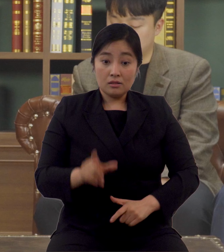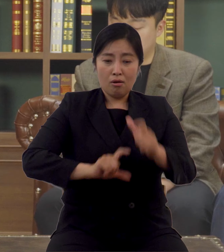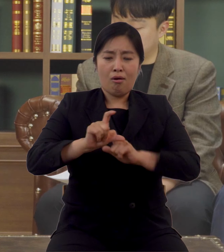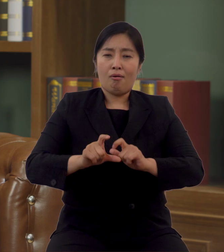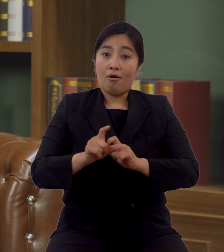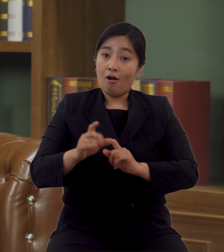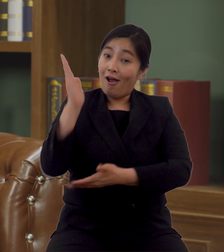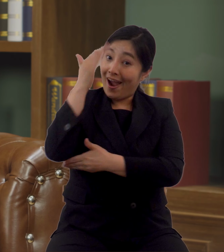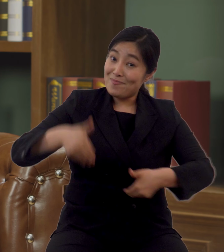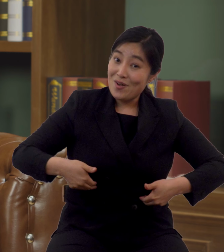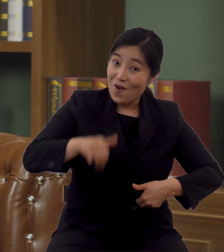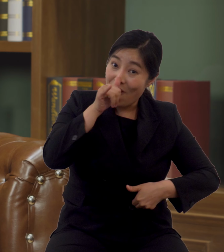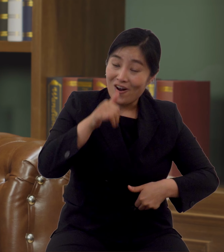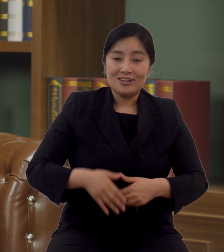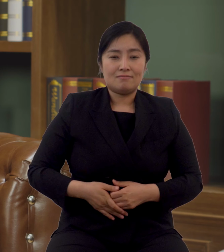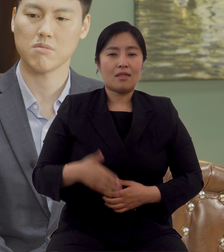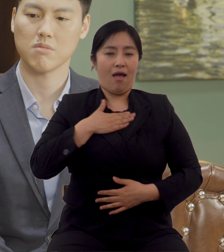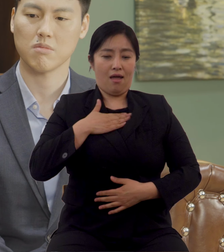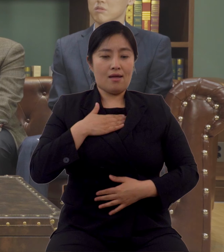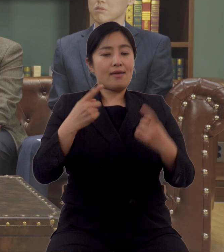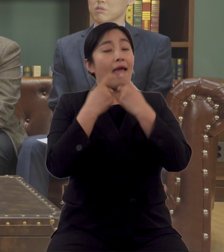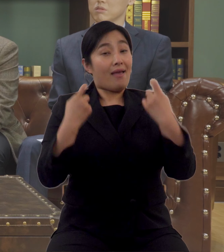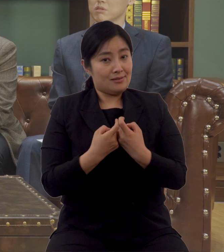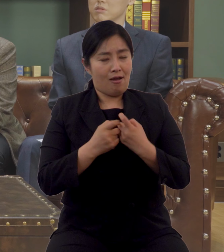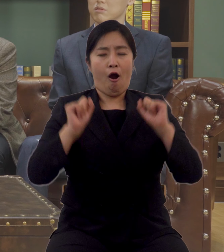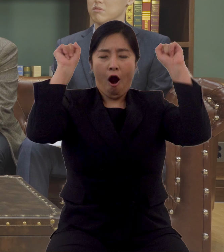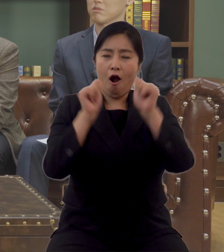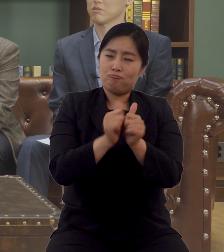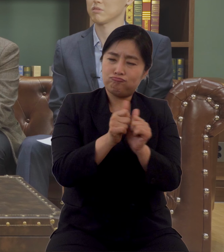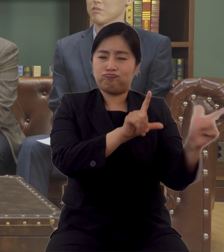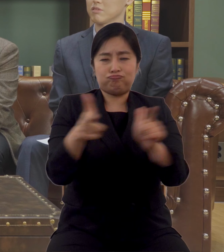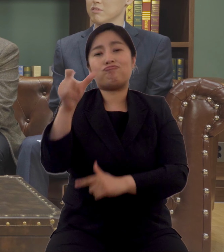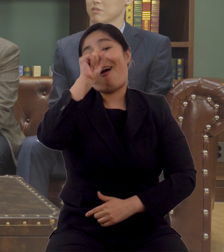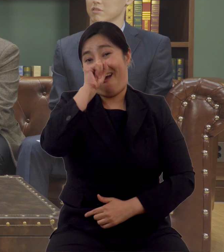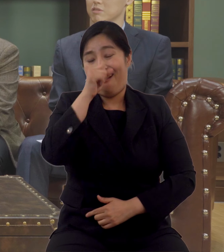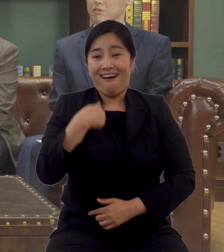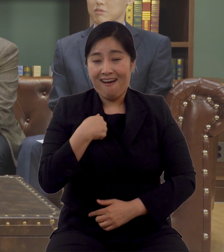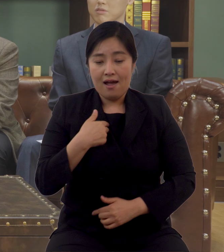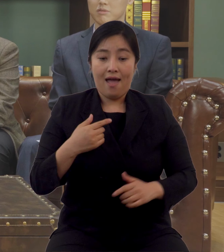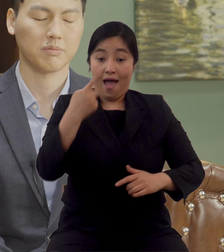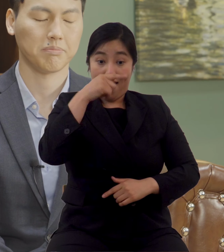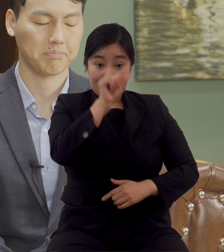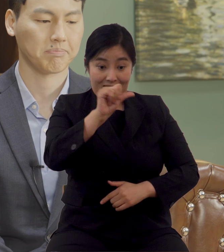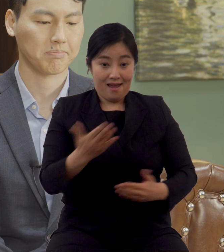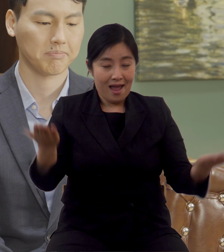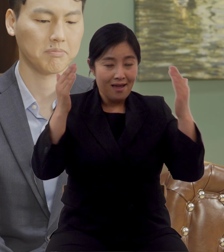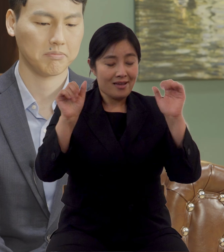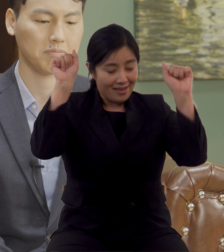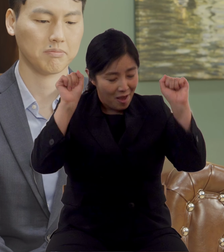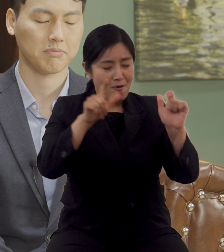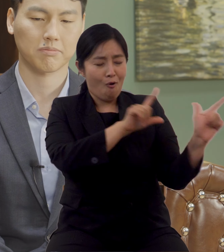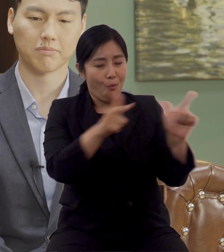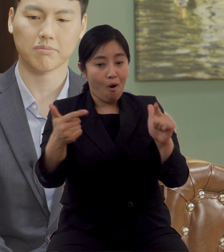하네요. 더 덧붙이실 말씀 있으신가요? 네, 저도 개인적으로 스포츠를 굉장히 좋아합니다.